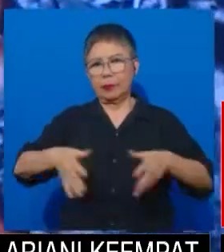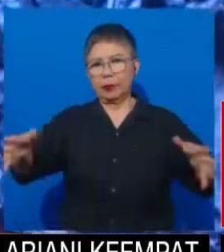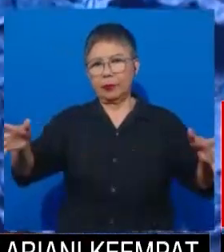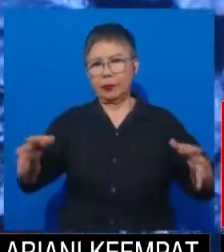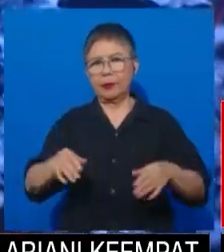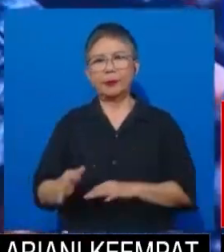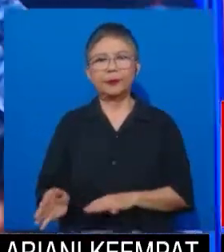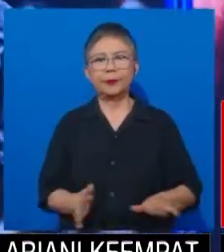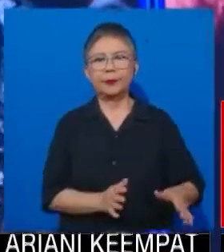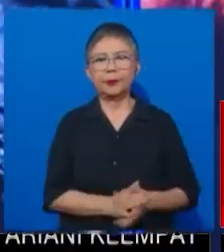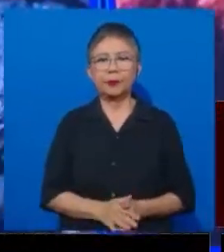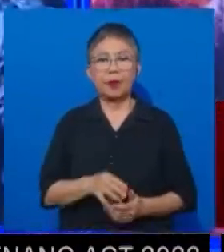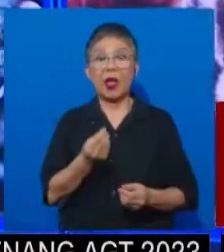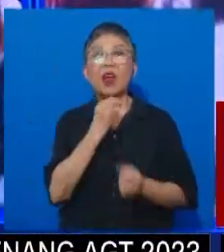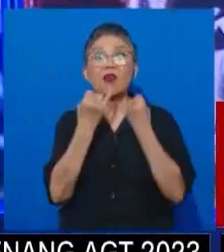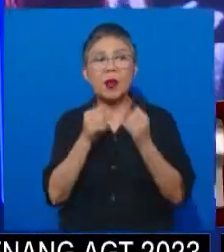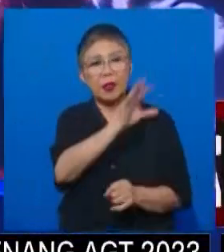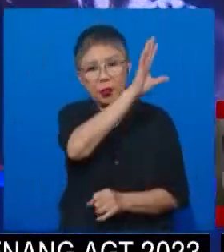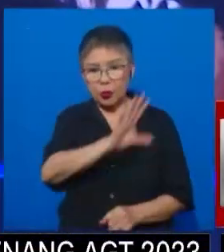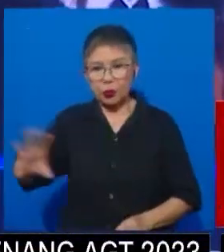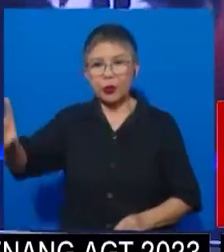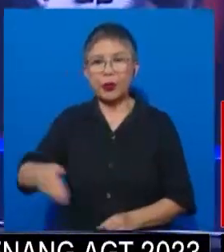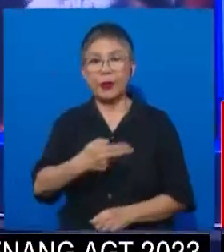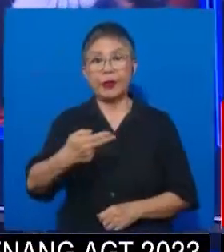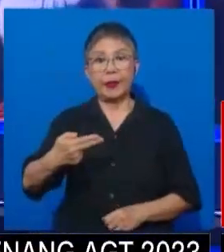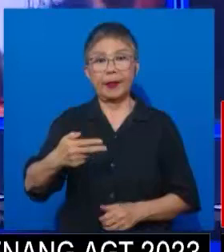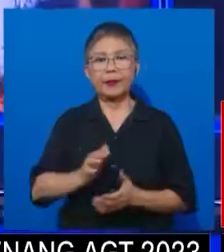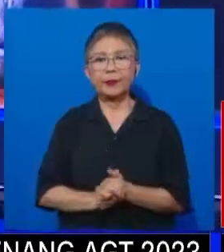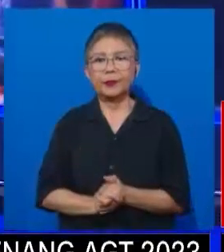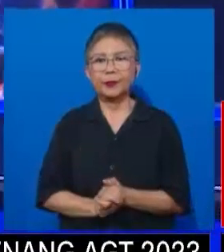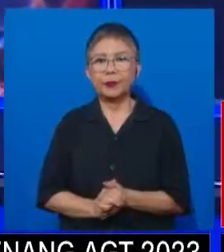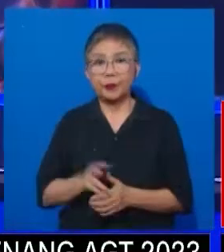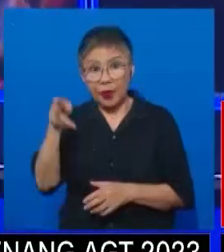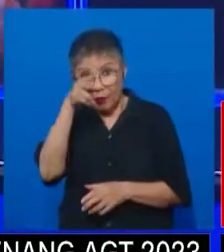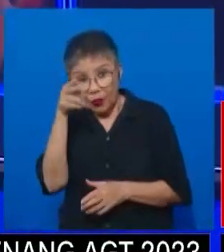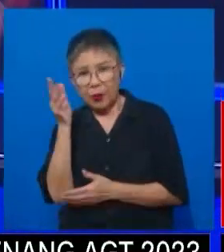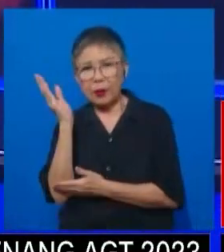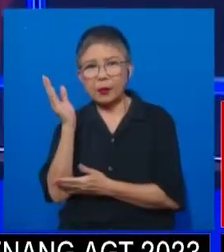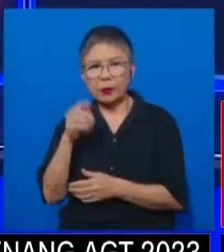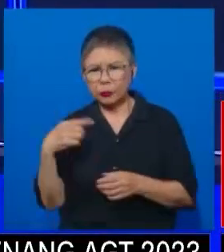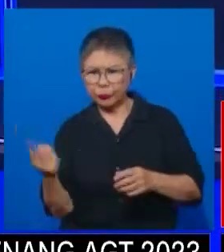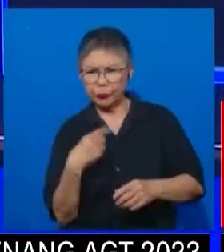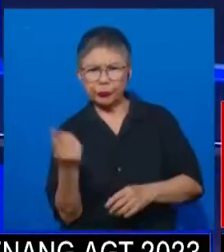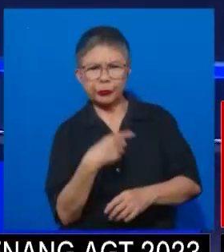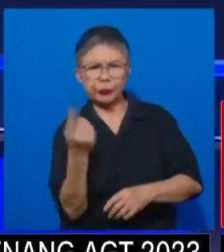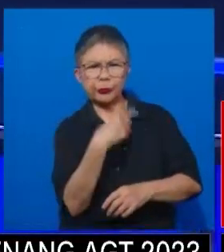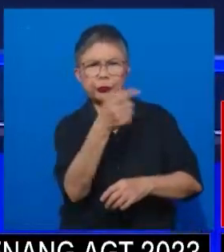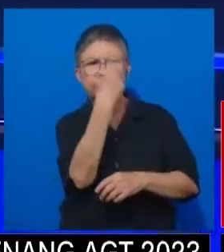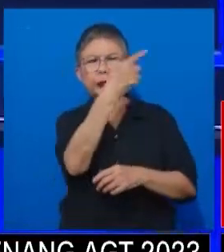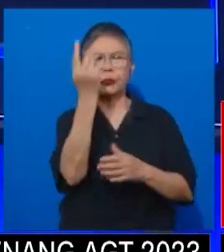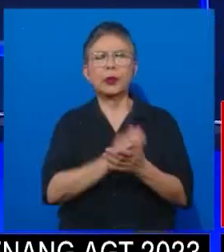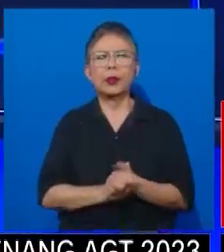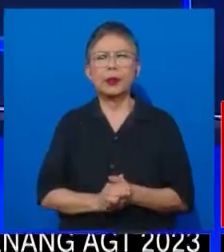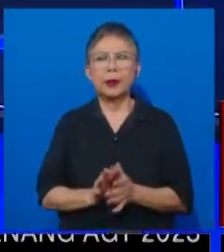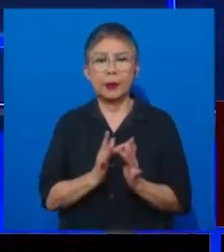Berikutnya kita ke informasi dari sejumlah daerah di tanah air. Video amatir memperlihatkan pusaran angin yang memanjang di udara dan menjadi